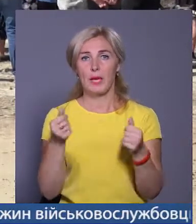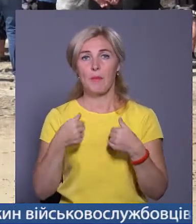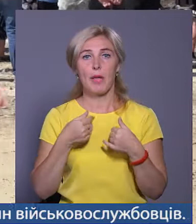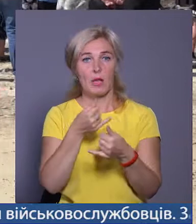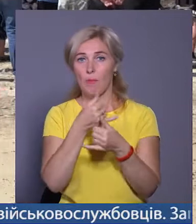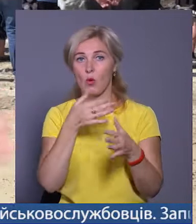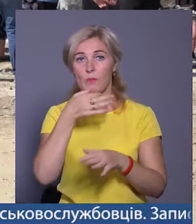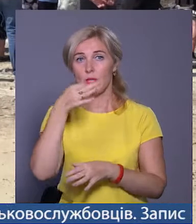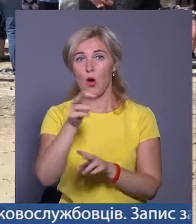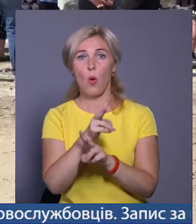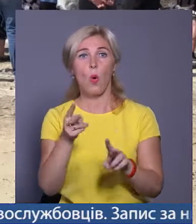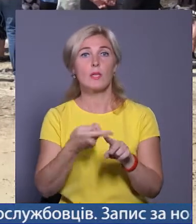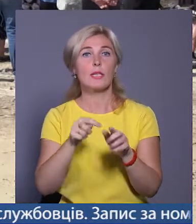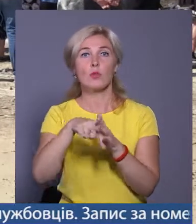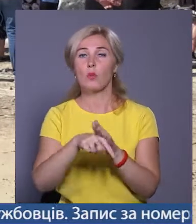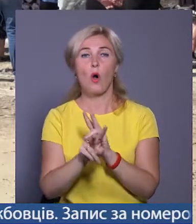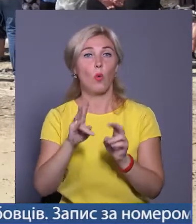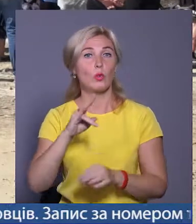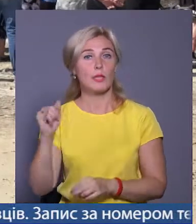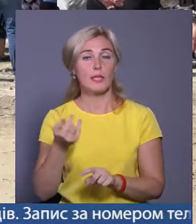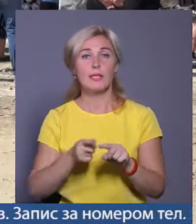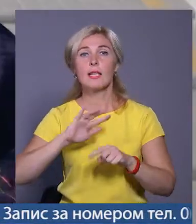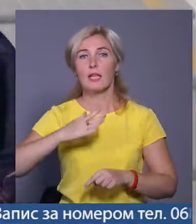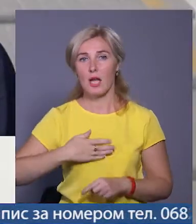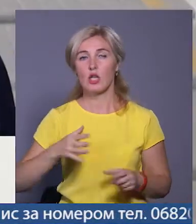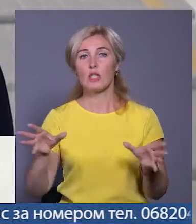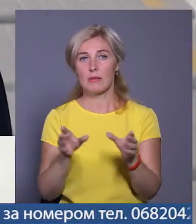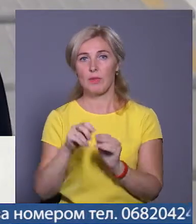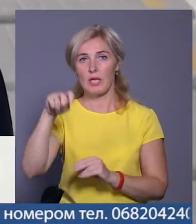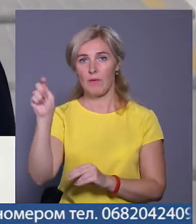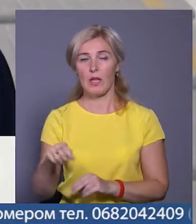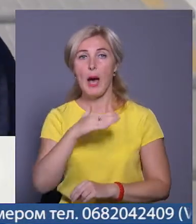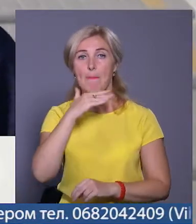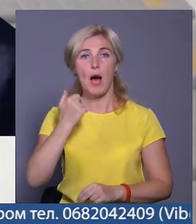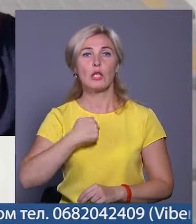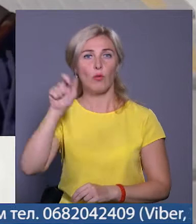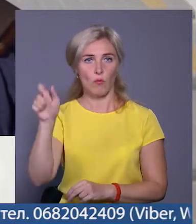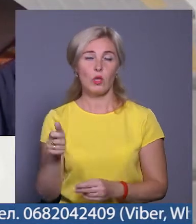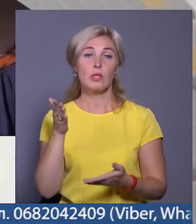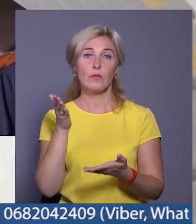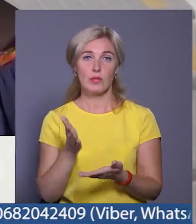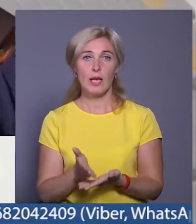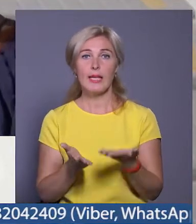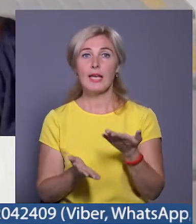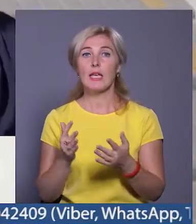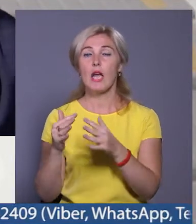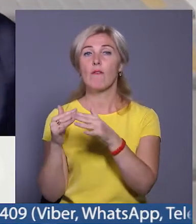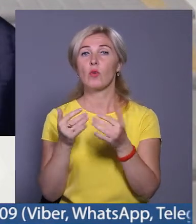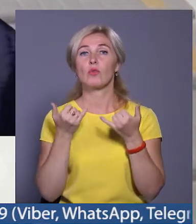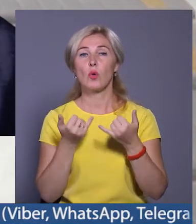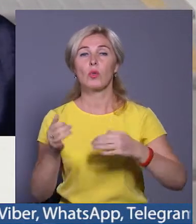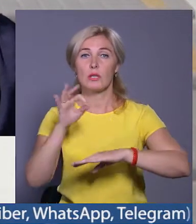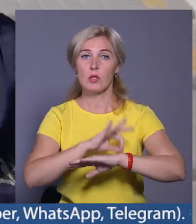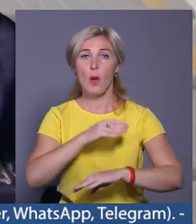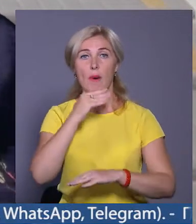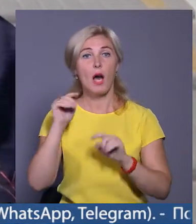ось когось це стосується, когось це не стосується. Це наша спільна війна. Багато воїнів є, які воюють сьогодні на Сході.